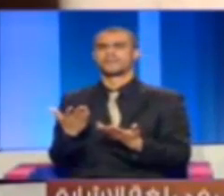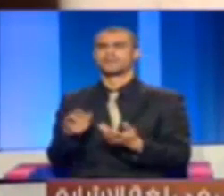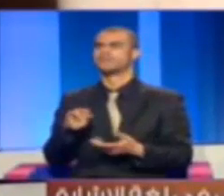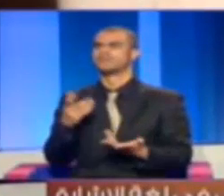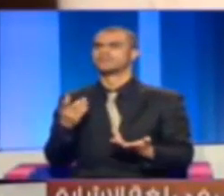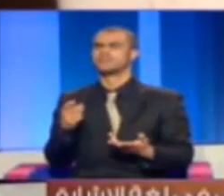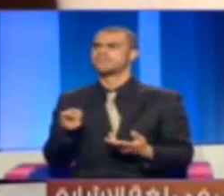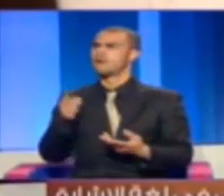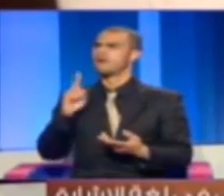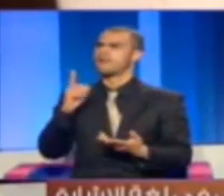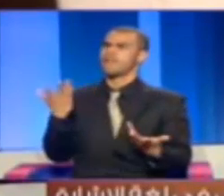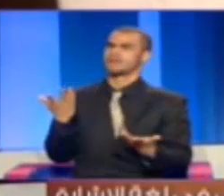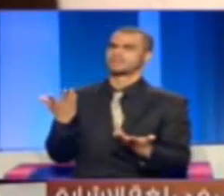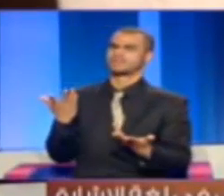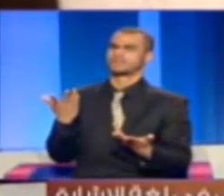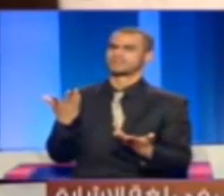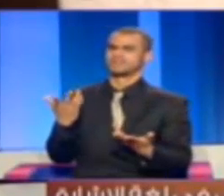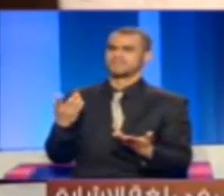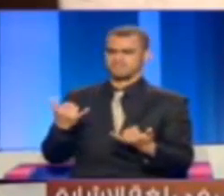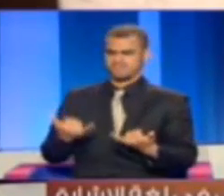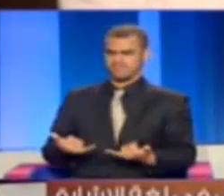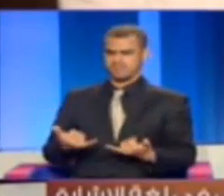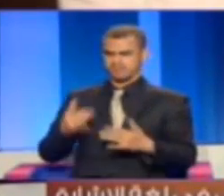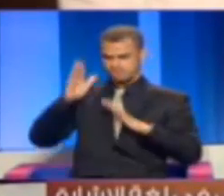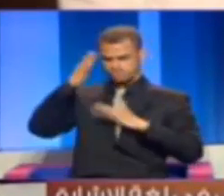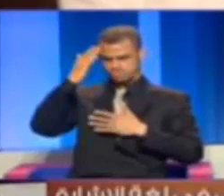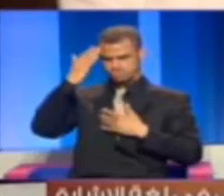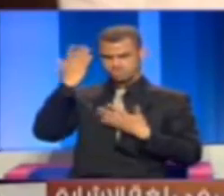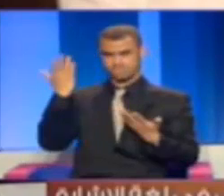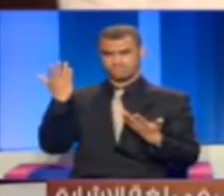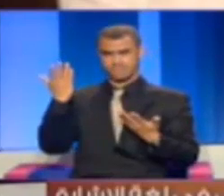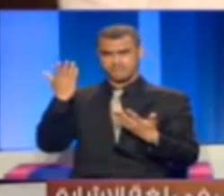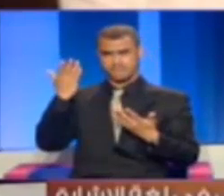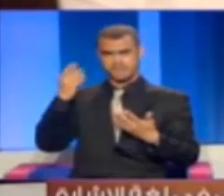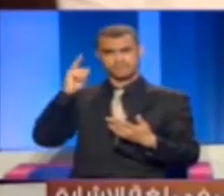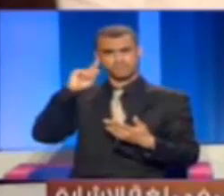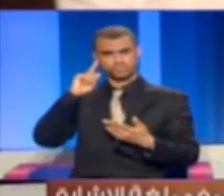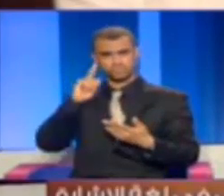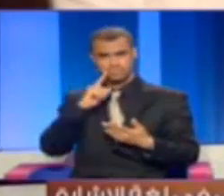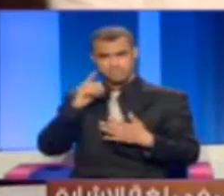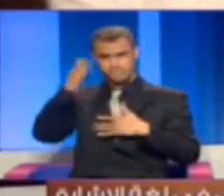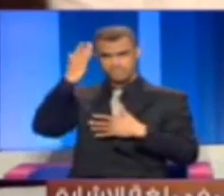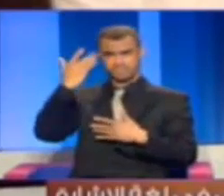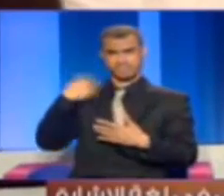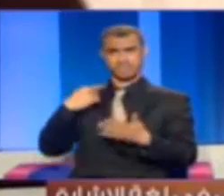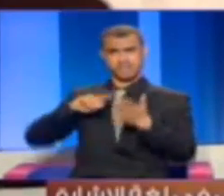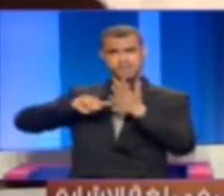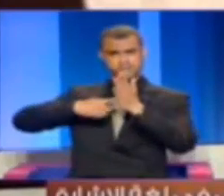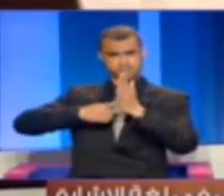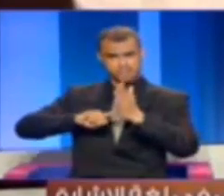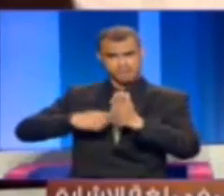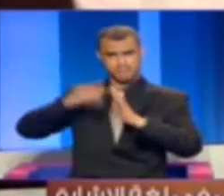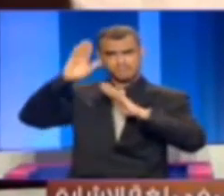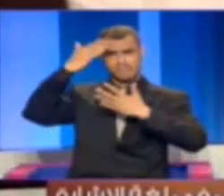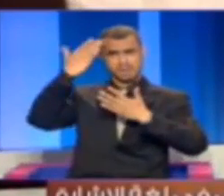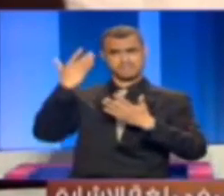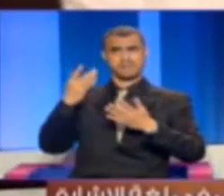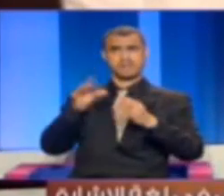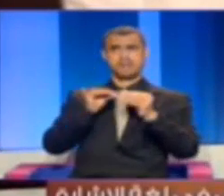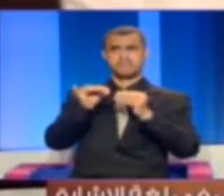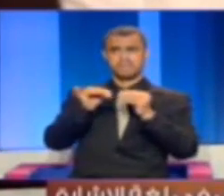تقريبا اللي كنتلاقاهم، تيقول لك احنا مواطنين، احنا مغاربه نحمل هويه مغربيه ولنا بطاقه